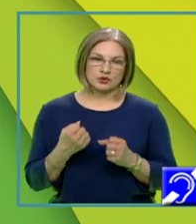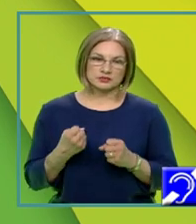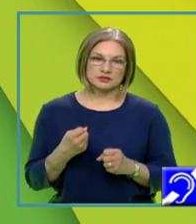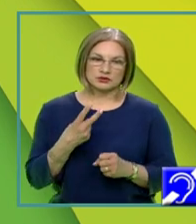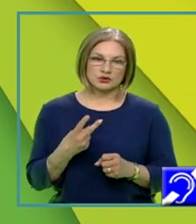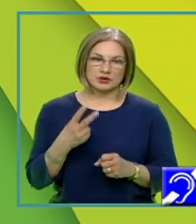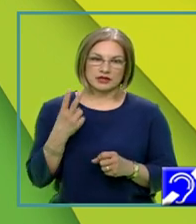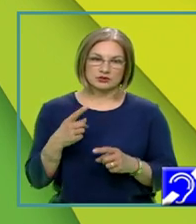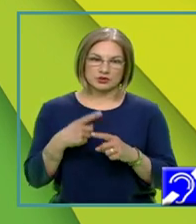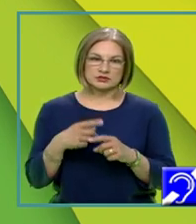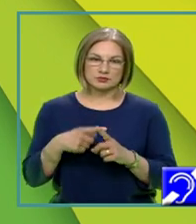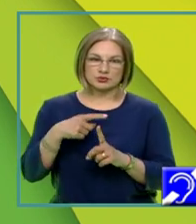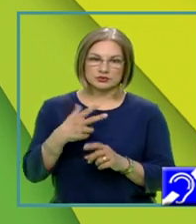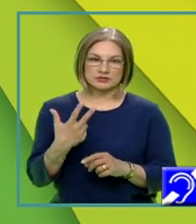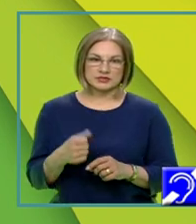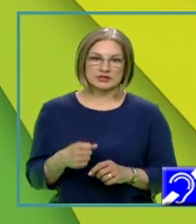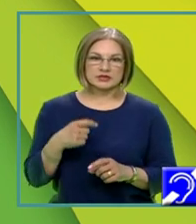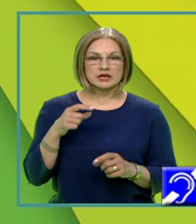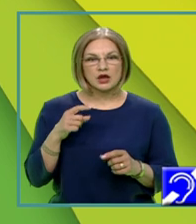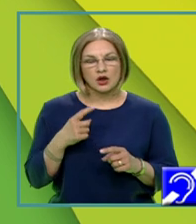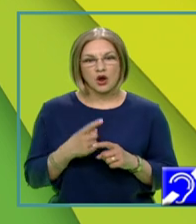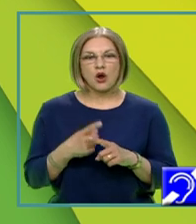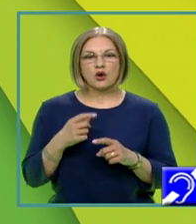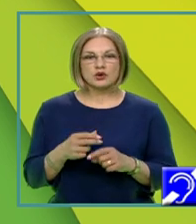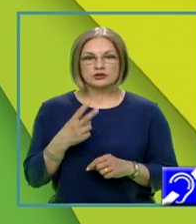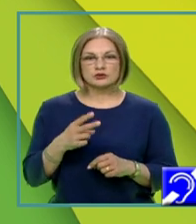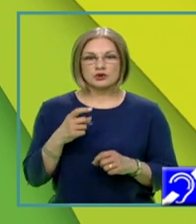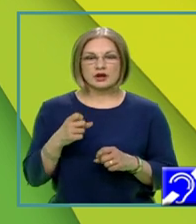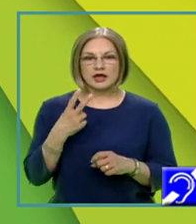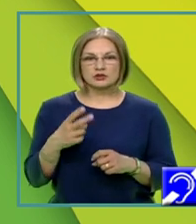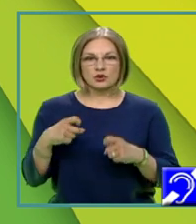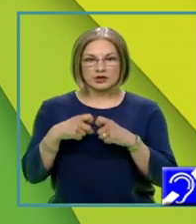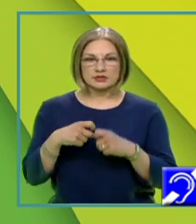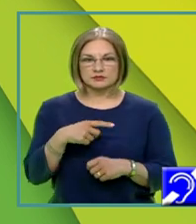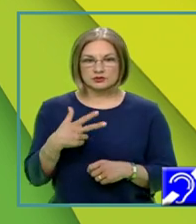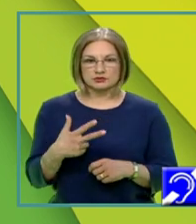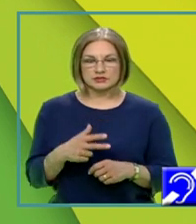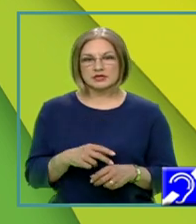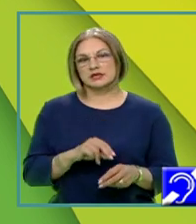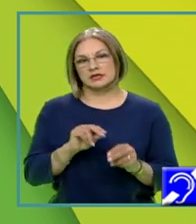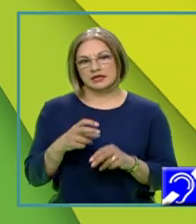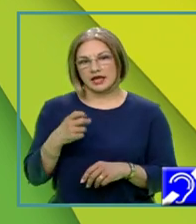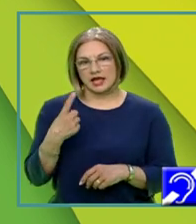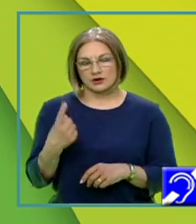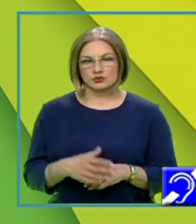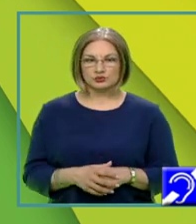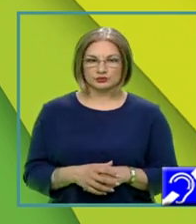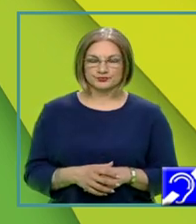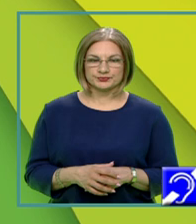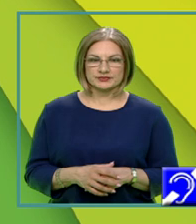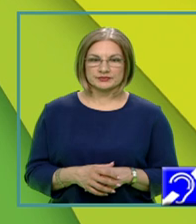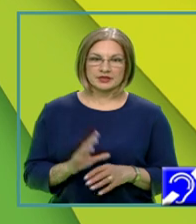2x plus 3 ori 2 la 2 x minus 3 egal cu unu putând îl pe unul în partea stângă a Egalității vom obține